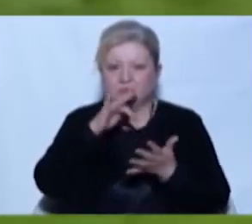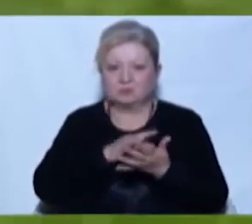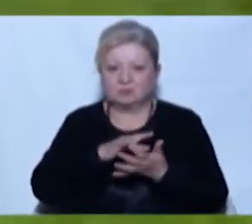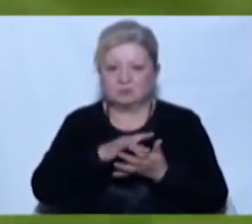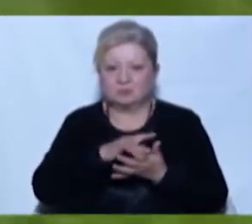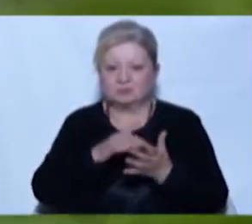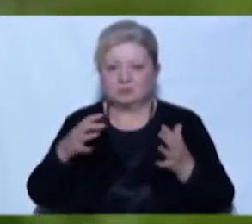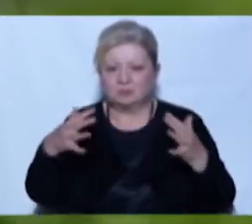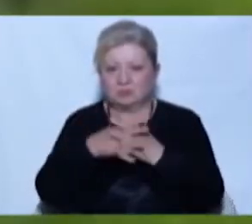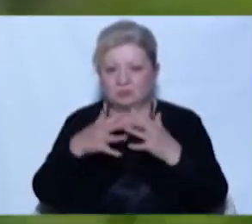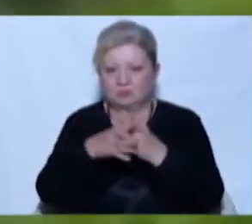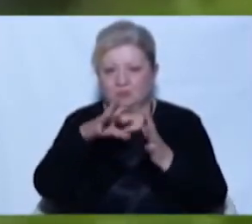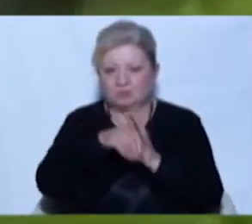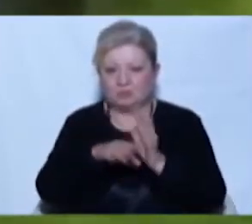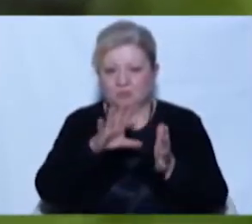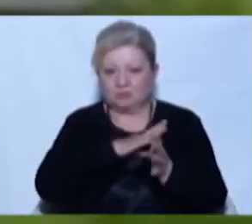ხელისუფლებაც იყენებდა